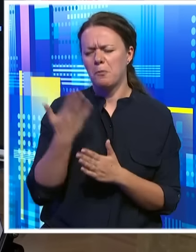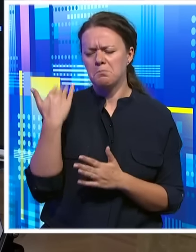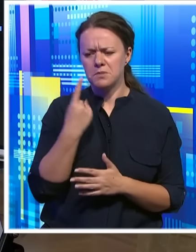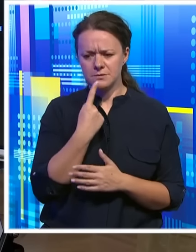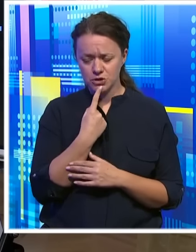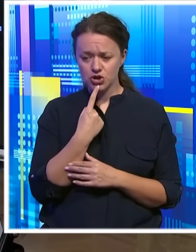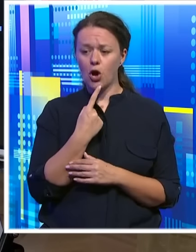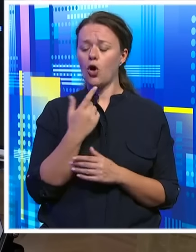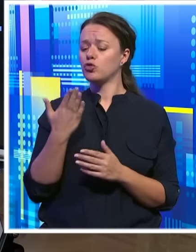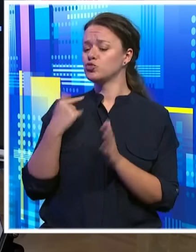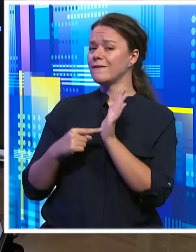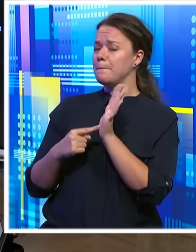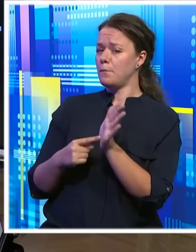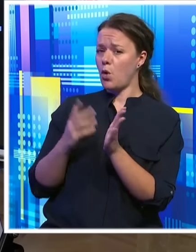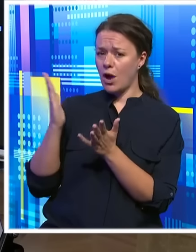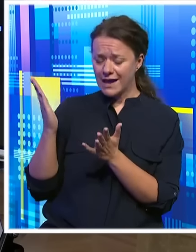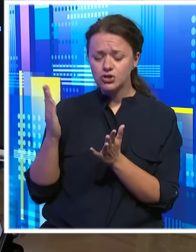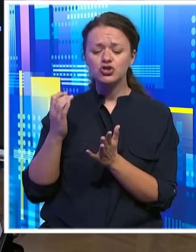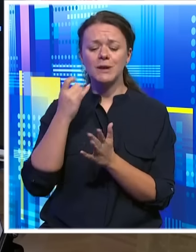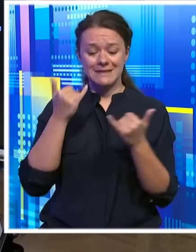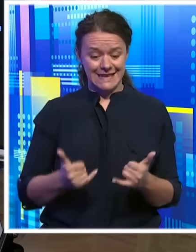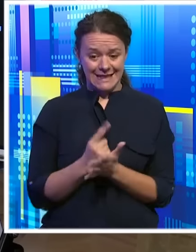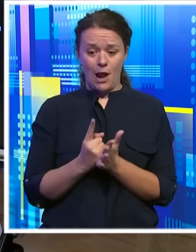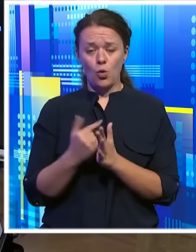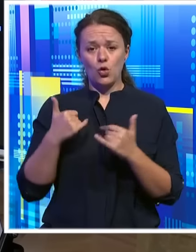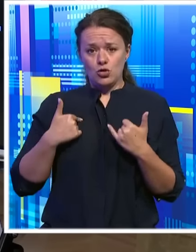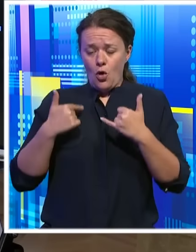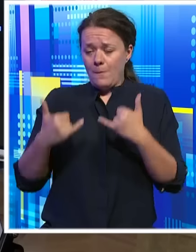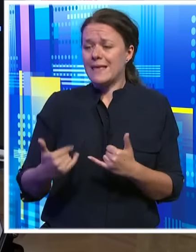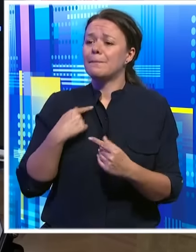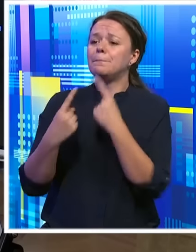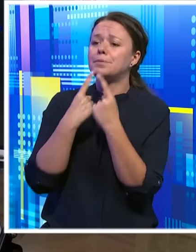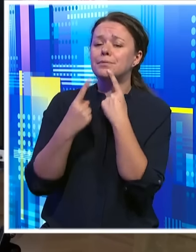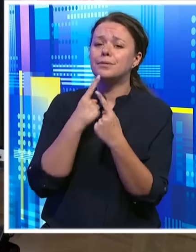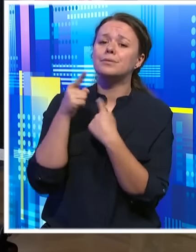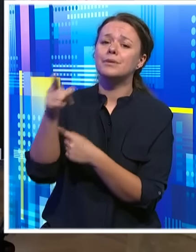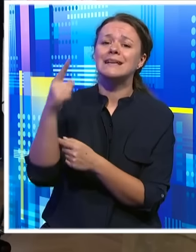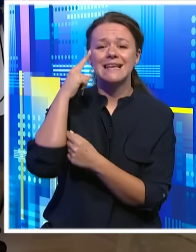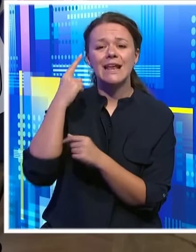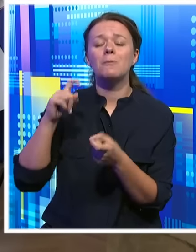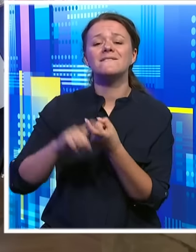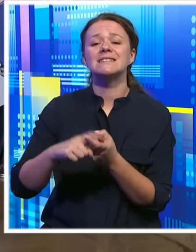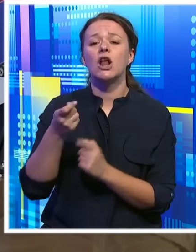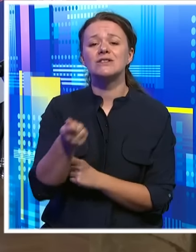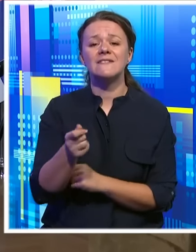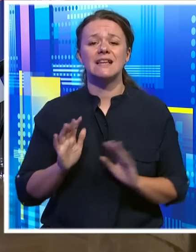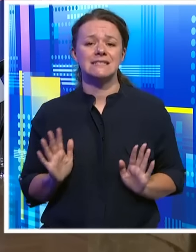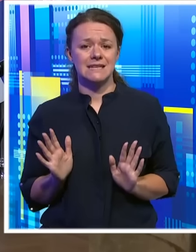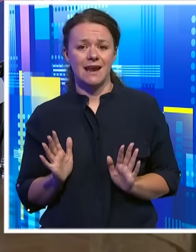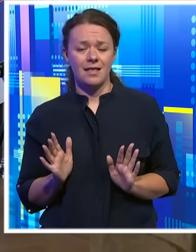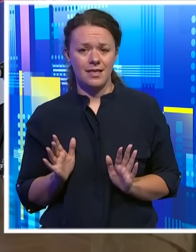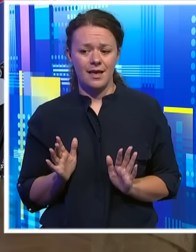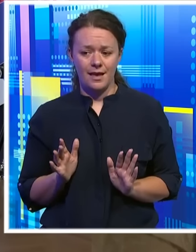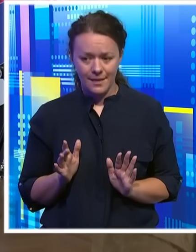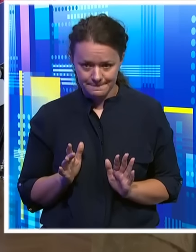Pogledajte, želim da vam ukažem da smo u toku naši pregovori sa Kinezima zbog finansiranja, jer ovo sve predstavlja naravno